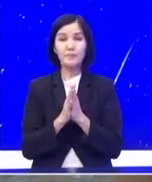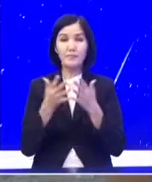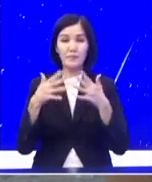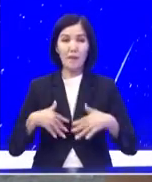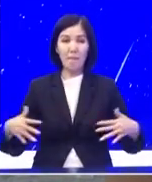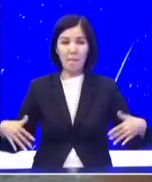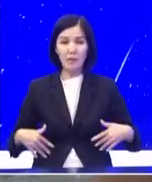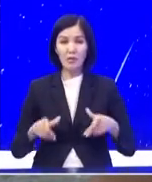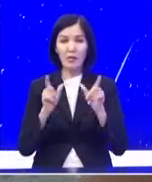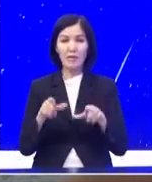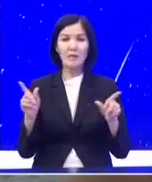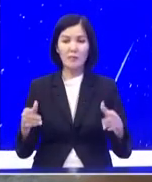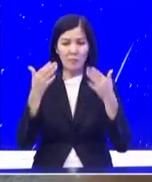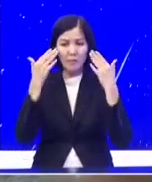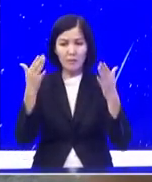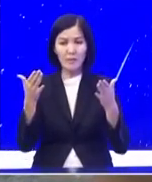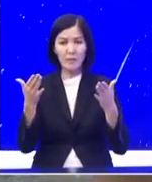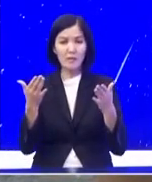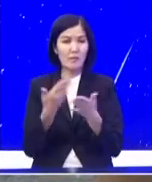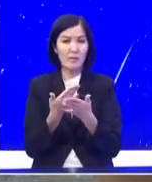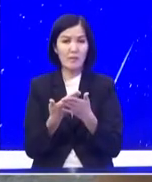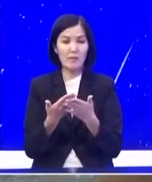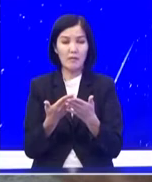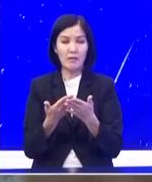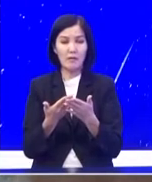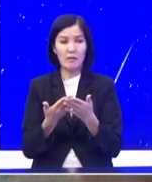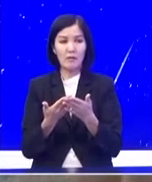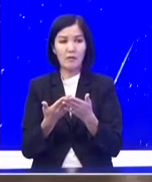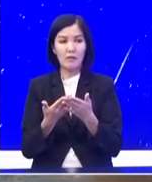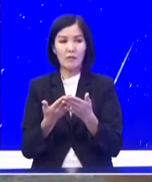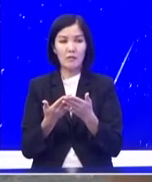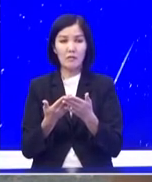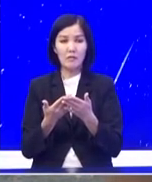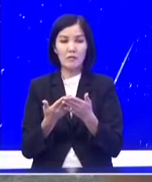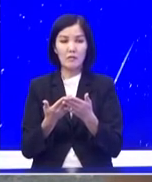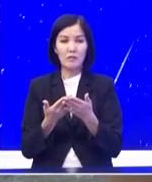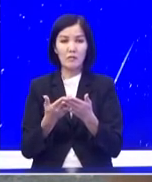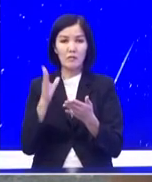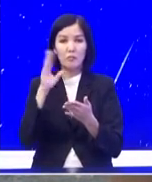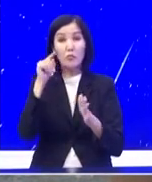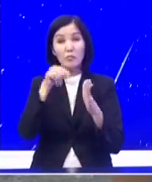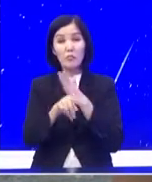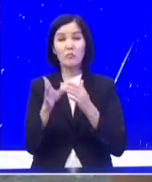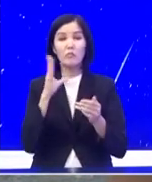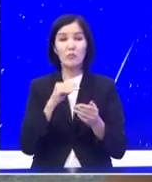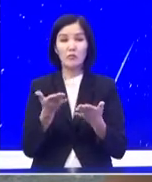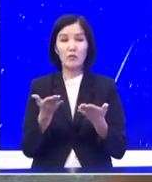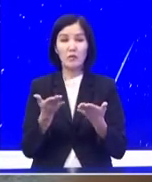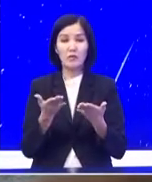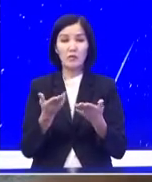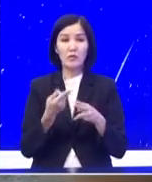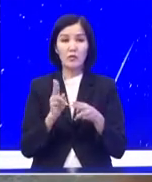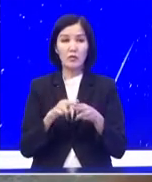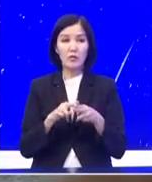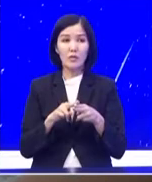адам жүреді, кейбірлері білмейді, бейіт басы бар екен, жаңағы кіріп кетеді. Сондықтан да қолымыздан келгенше жаңа